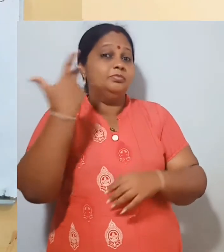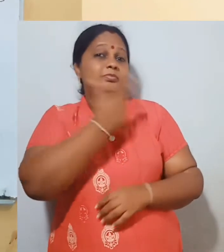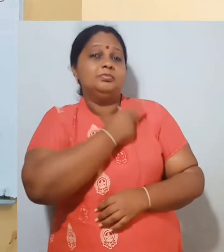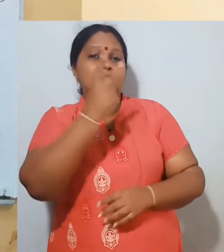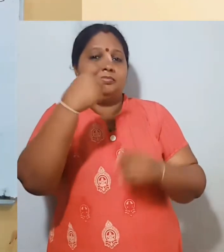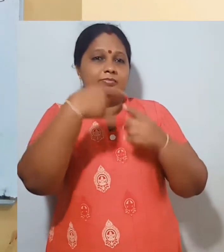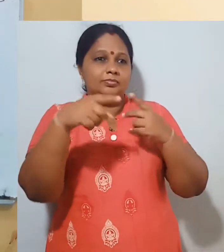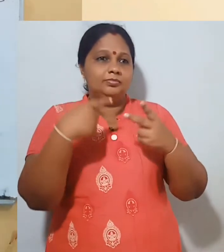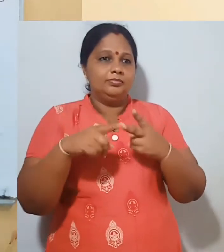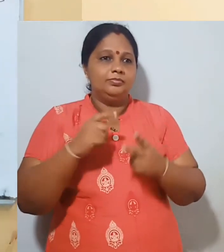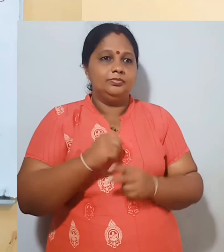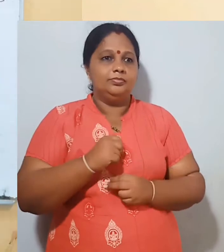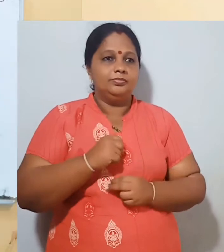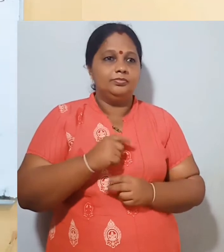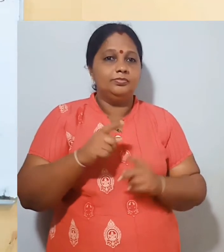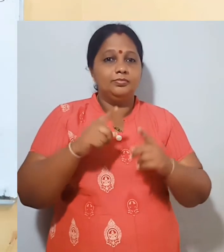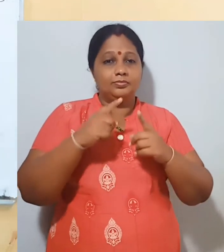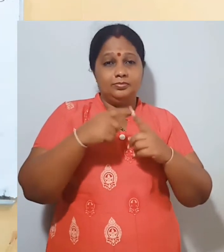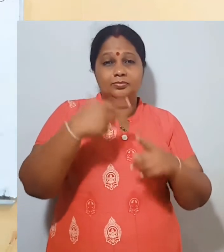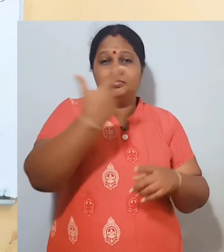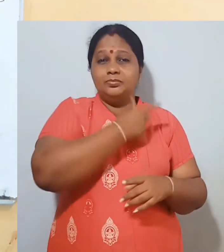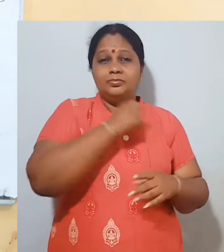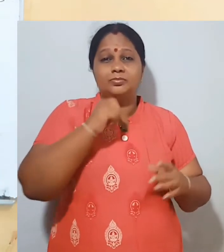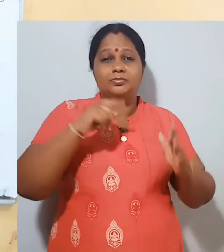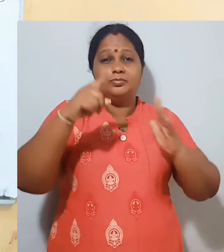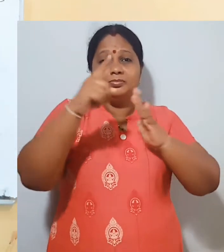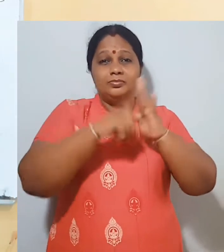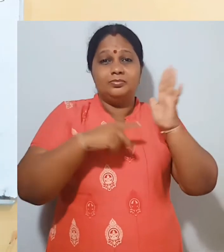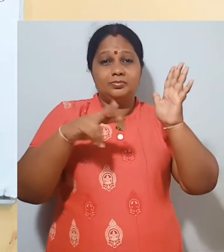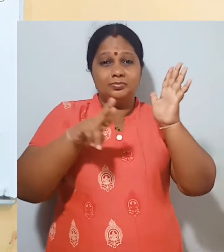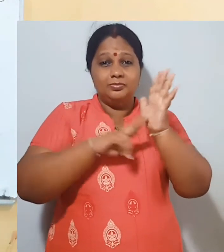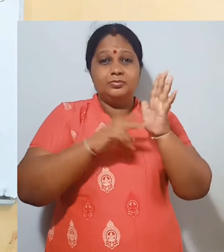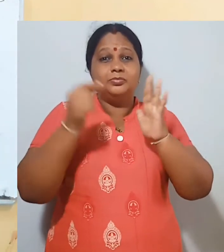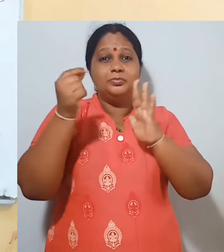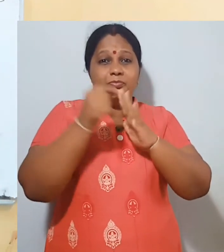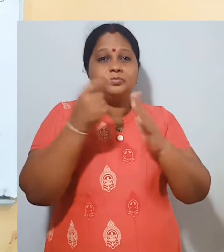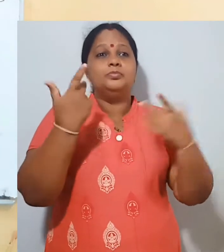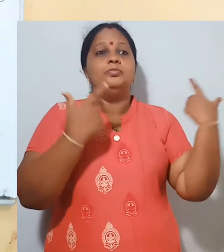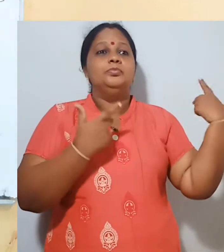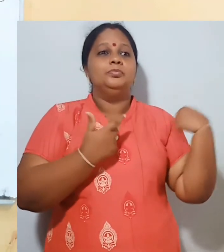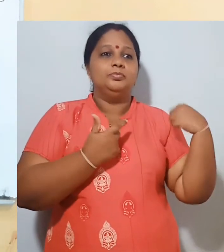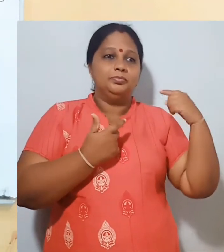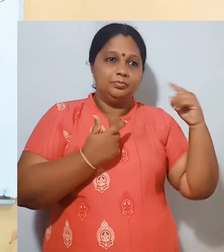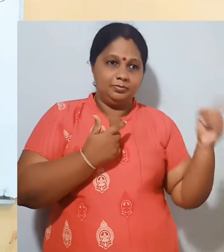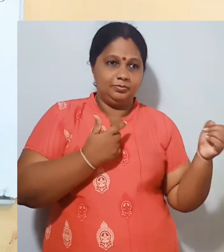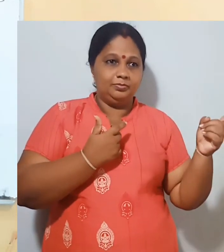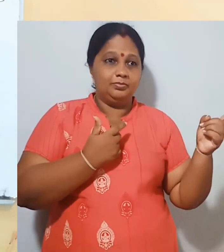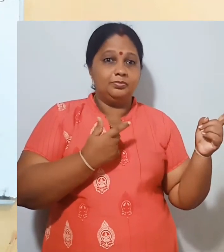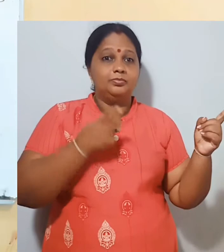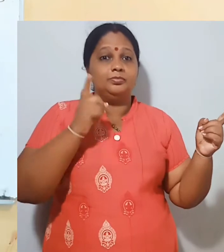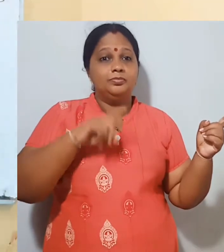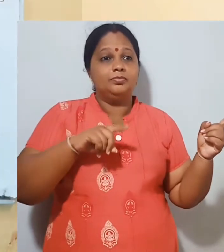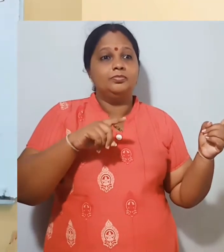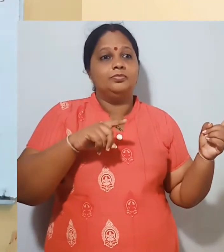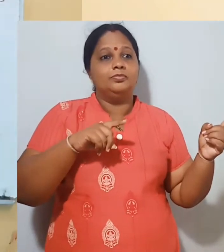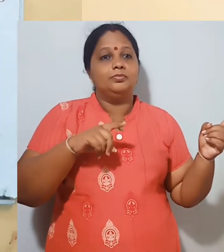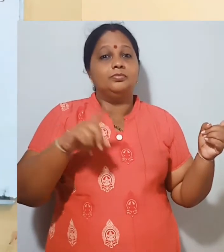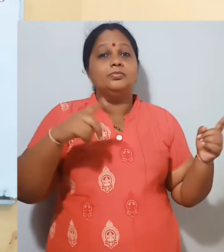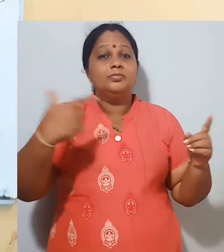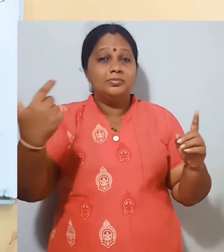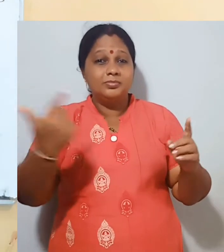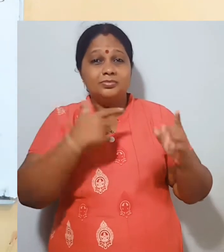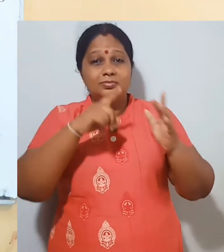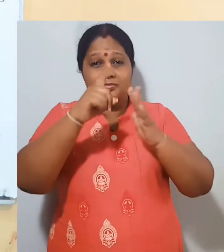இருக்கு. ஏற்பூசி போடுற ஒன்று இருக்கு. சிலர் பிள்ளையா நினைக்கிறது ஏற்பூசியை போட்டுக்கொண்டு நாங்க விசர்நாய்க்கடிக்குரிய ஊசி போட்டாச்சுன்னு